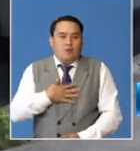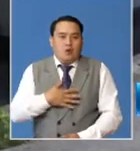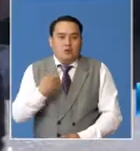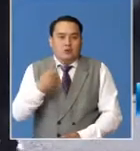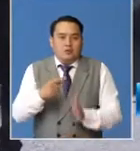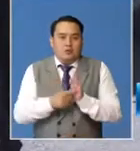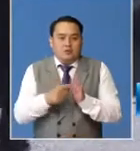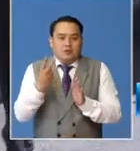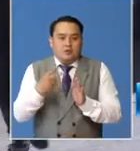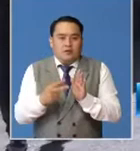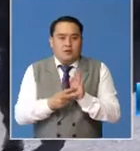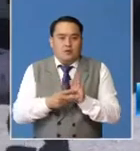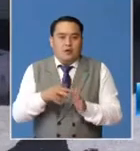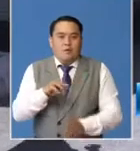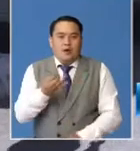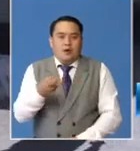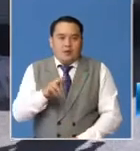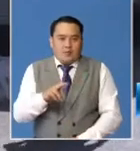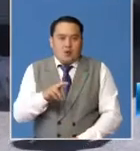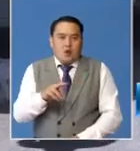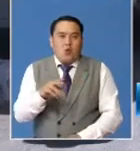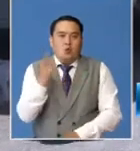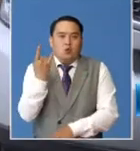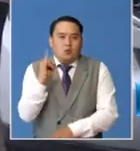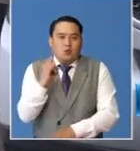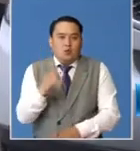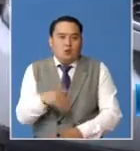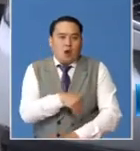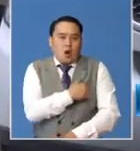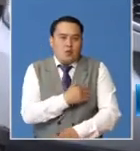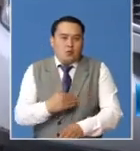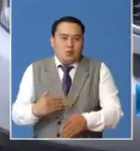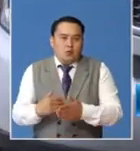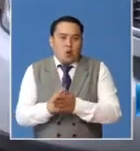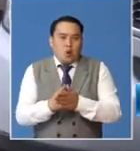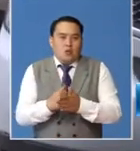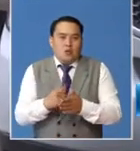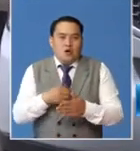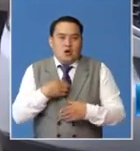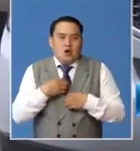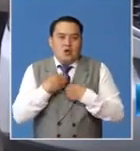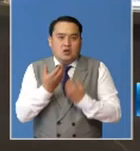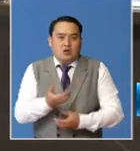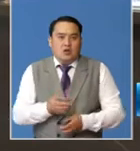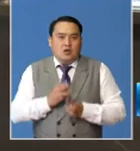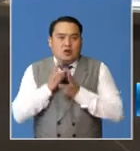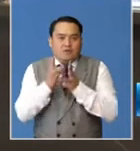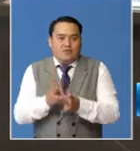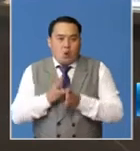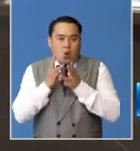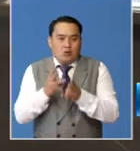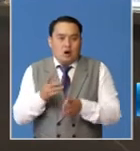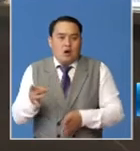с 27 на 28 мая. У малышки повысилась температура, была неоднократная рвота. Днем ее доставили